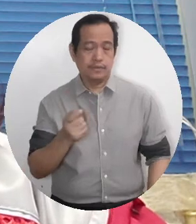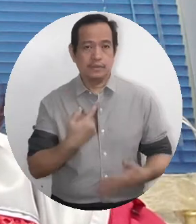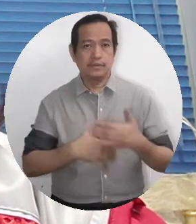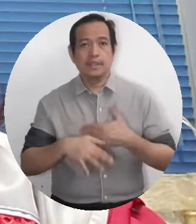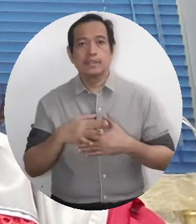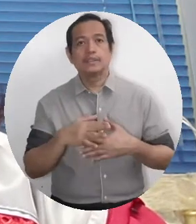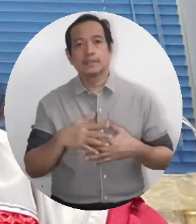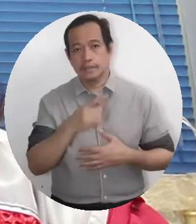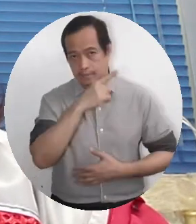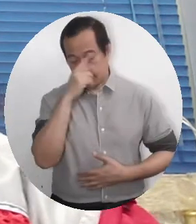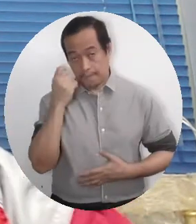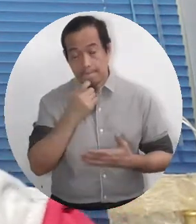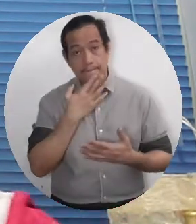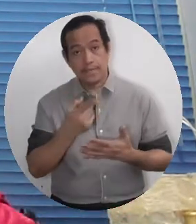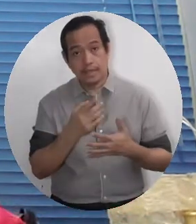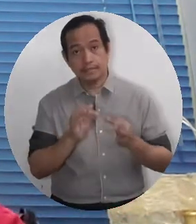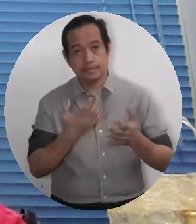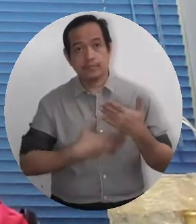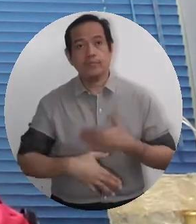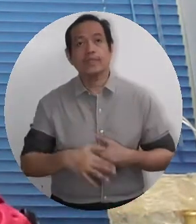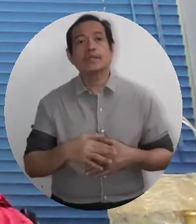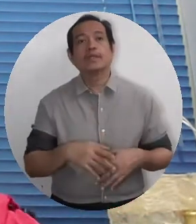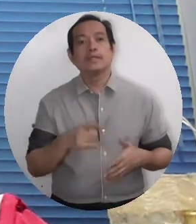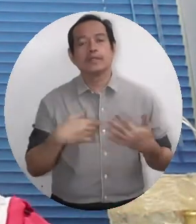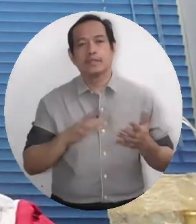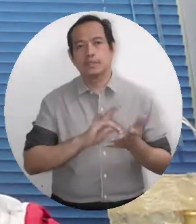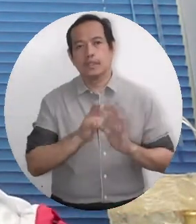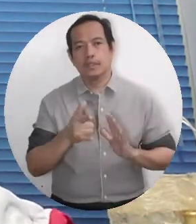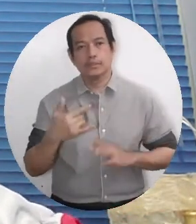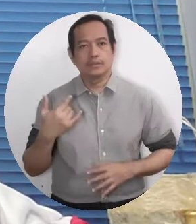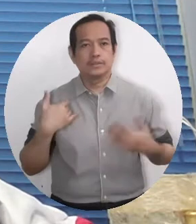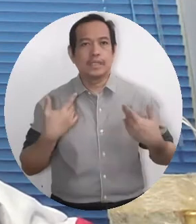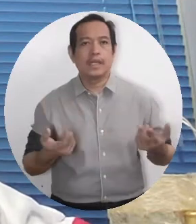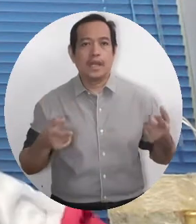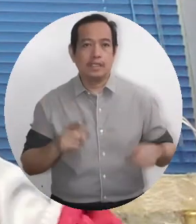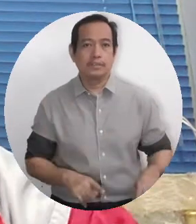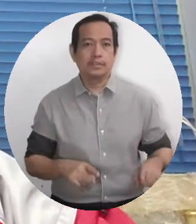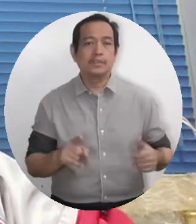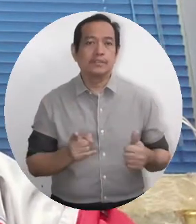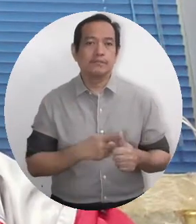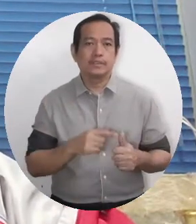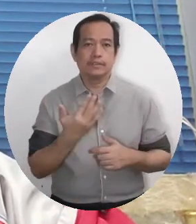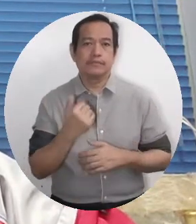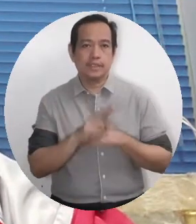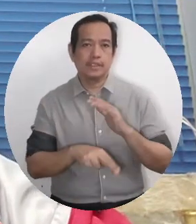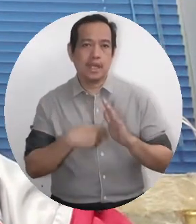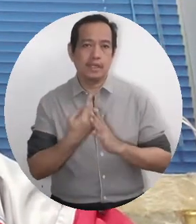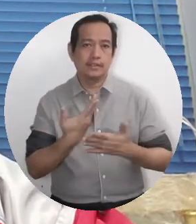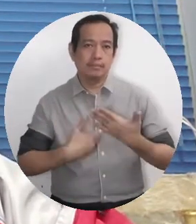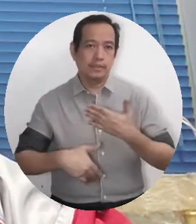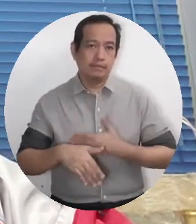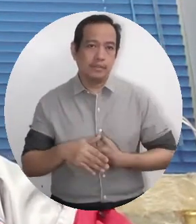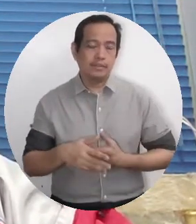nila pagkapanganak. Pero ang pangingitim na to ay hindi naman nangyayari kaagad. So there are those which happen within the